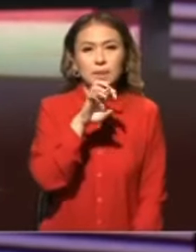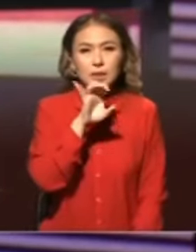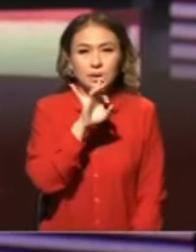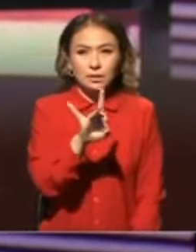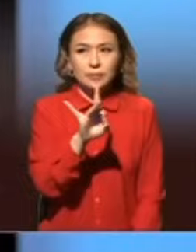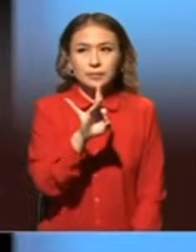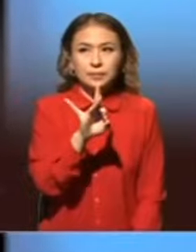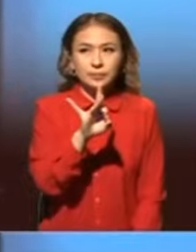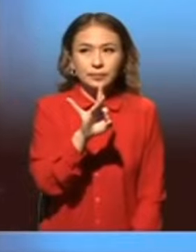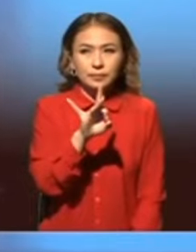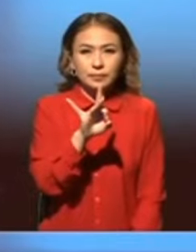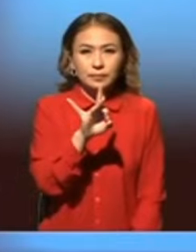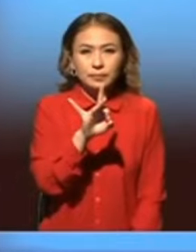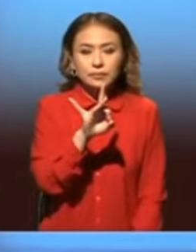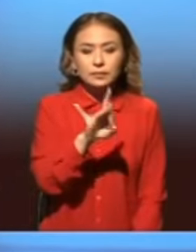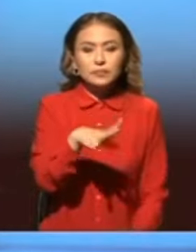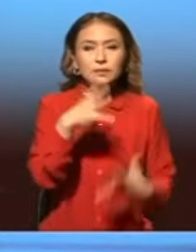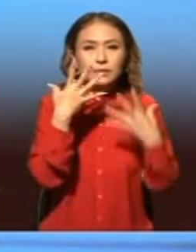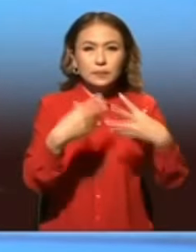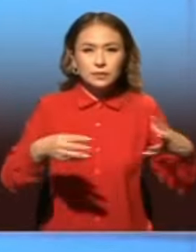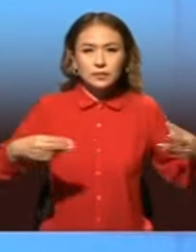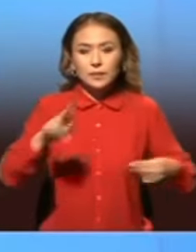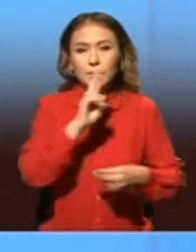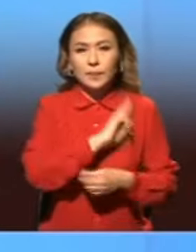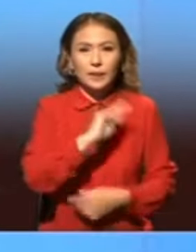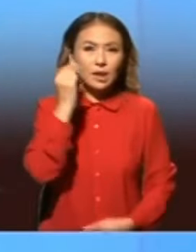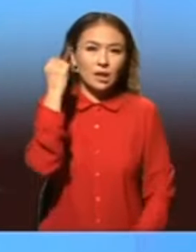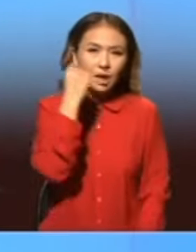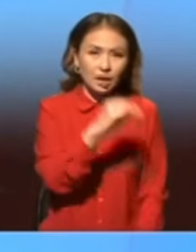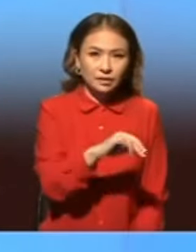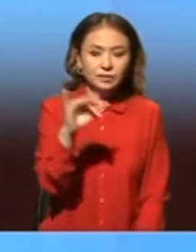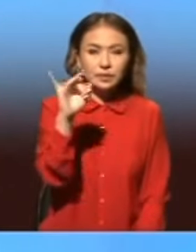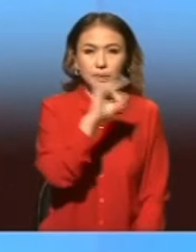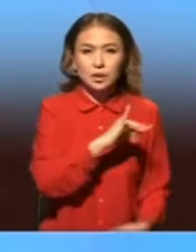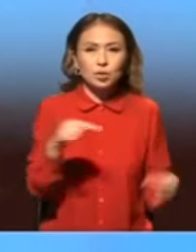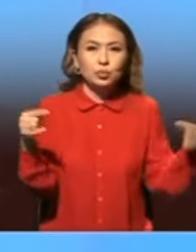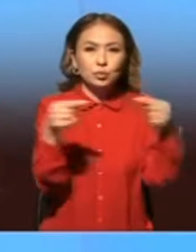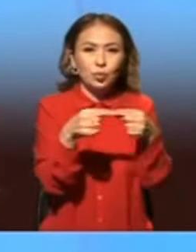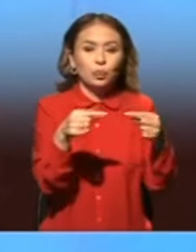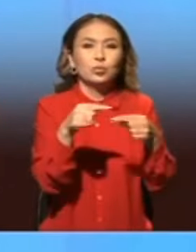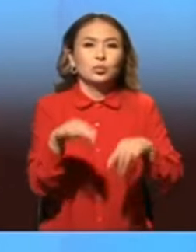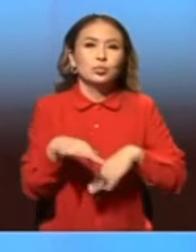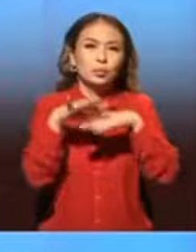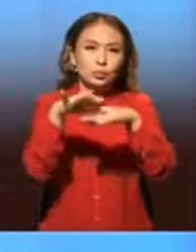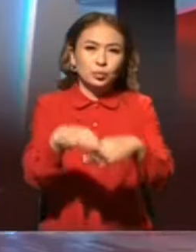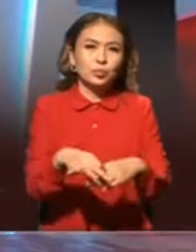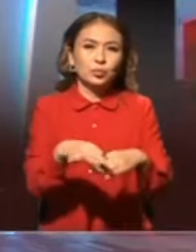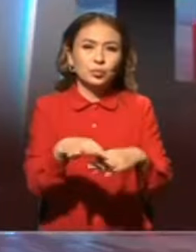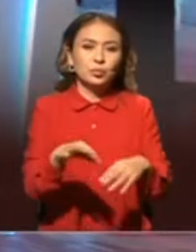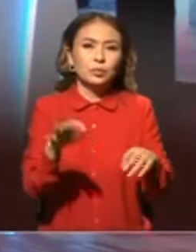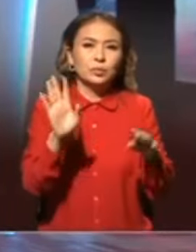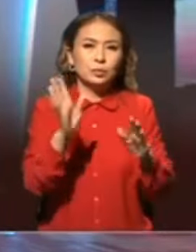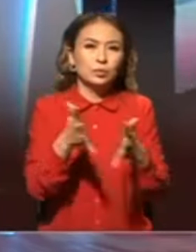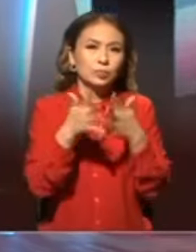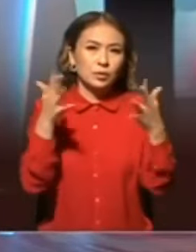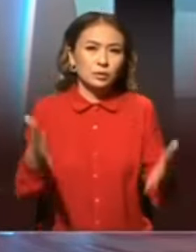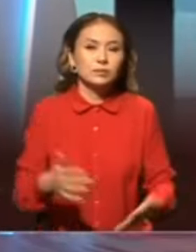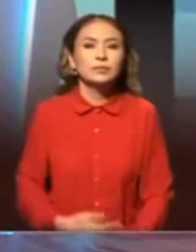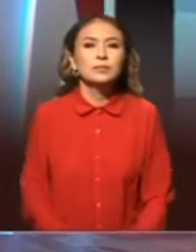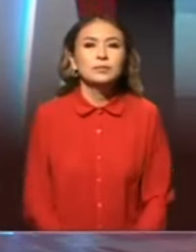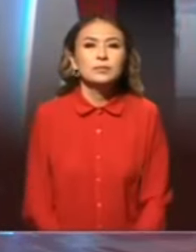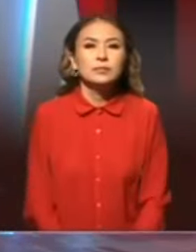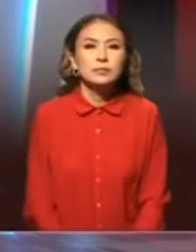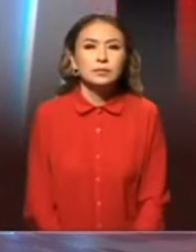мынау көктемгі дала жұмыстарын сапалы әрі нақты жүргізуіне өз септігін, өте үлкен септігін. Жақсы,